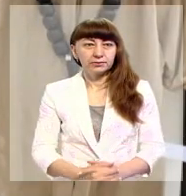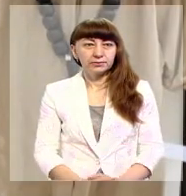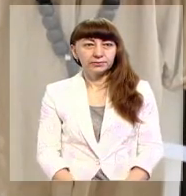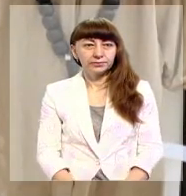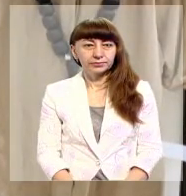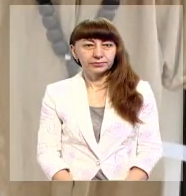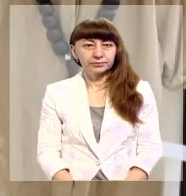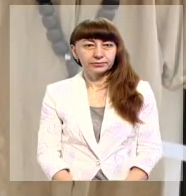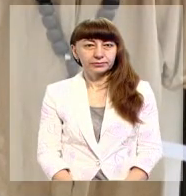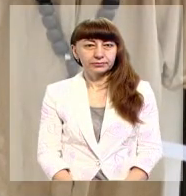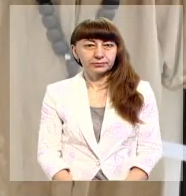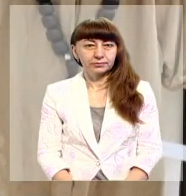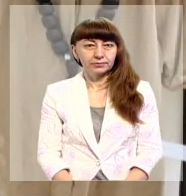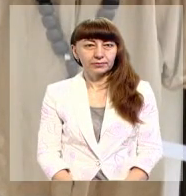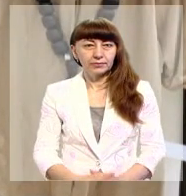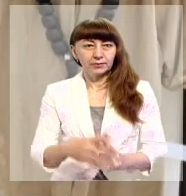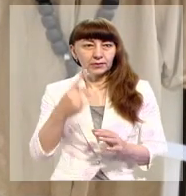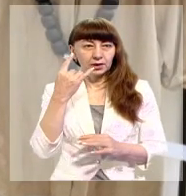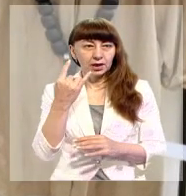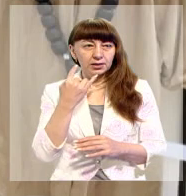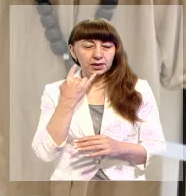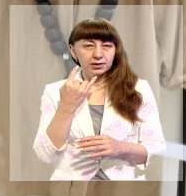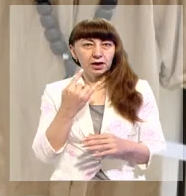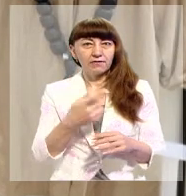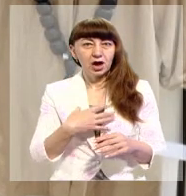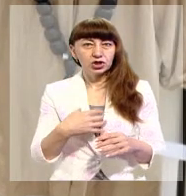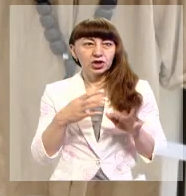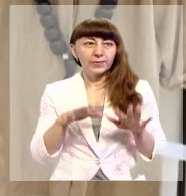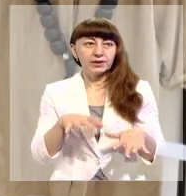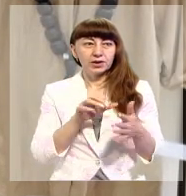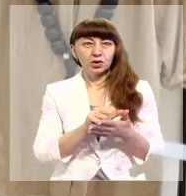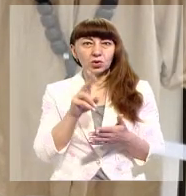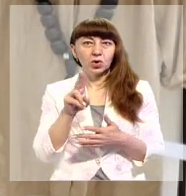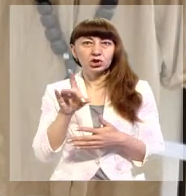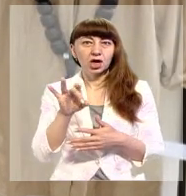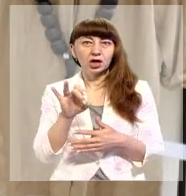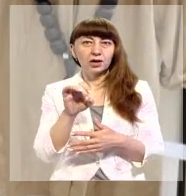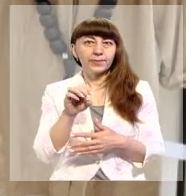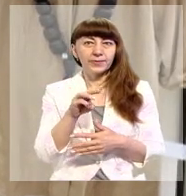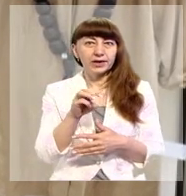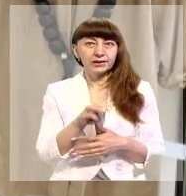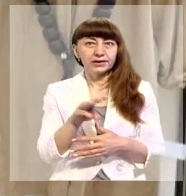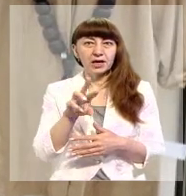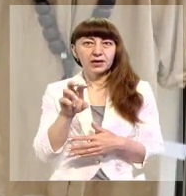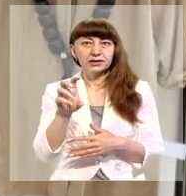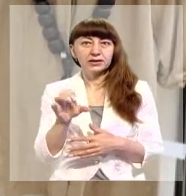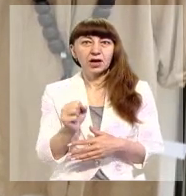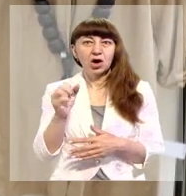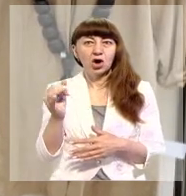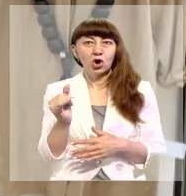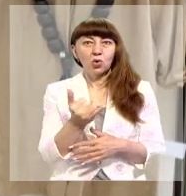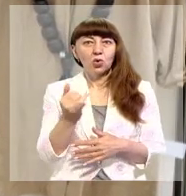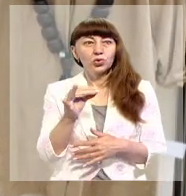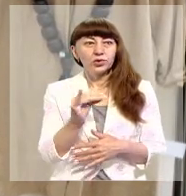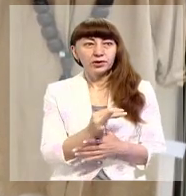Ахмет Яссауидың және оның кесенесін алатын орны ерекше, себебі Қожа Ахмет Яссауи кесенесінде қаншама елге